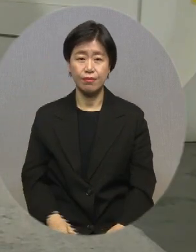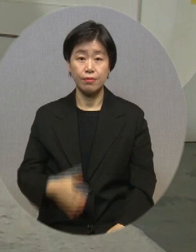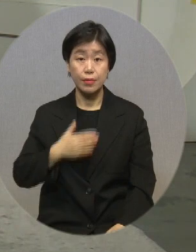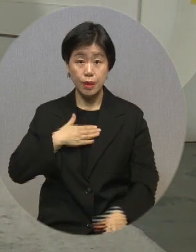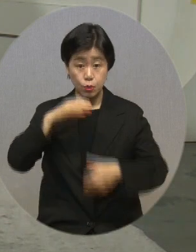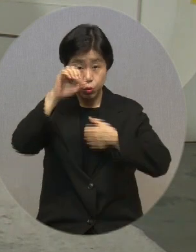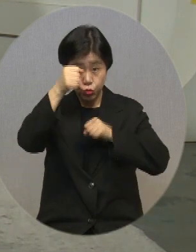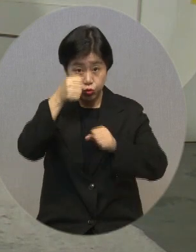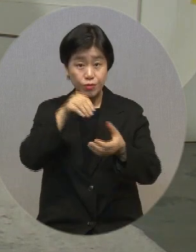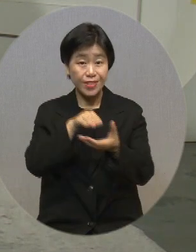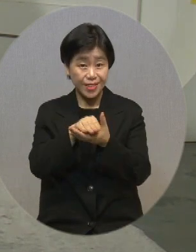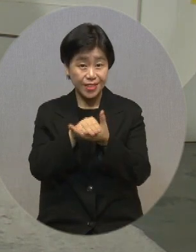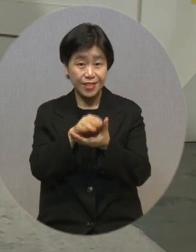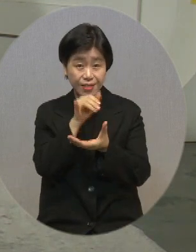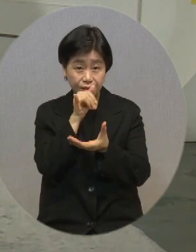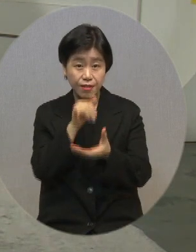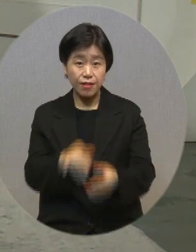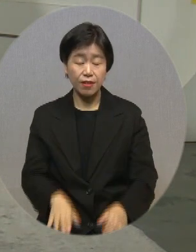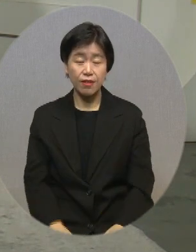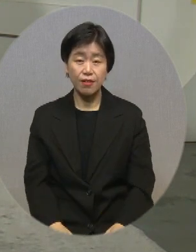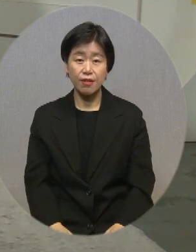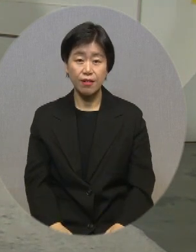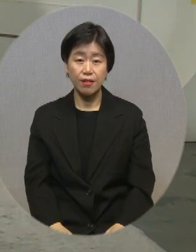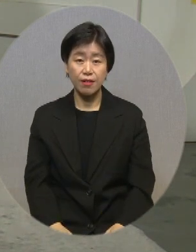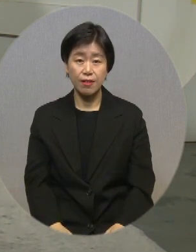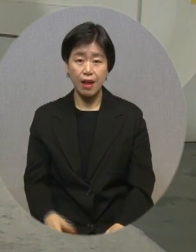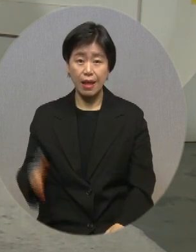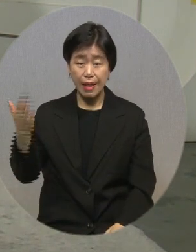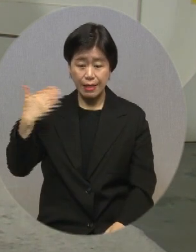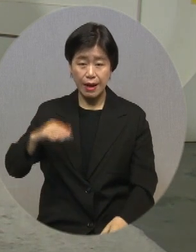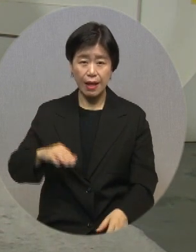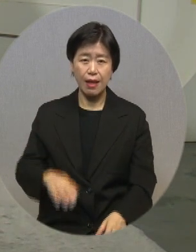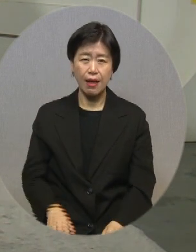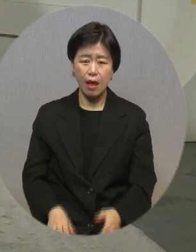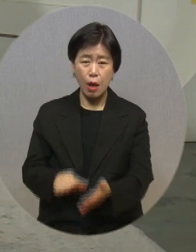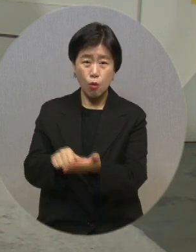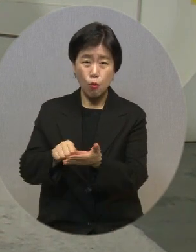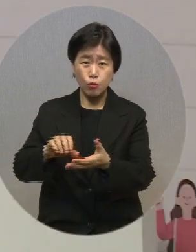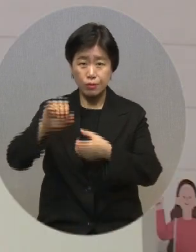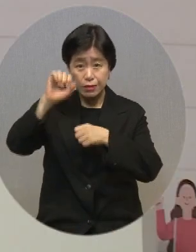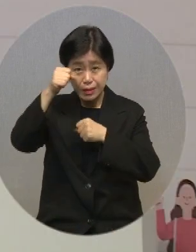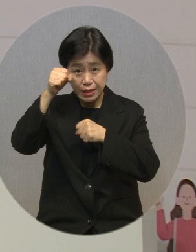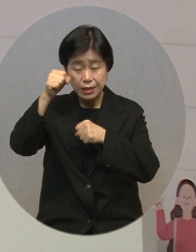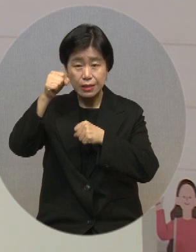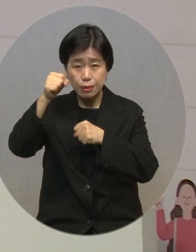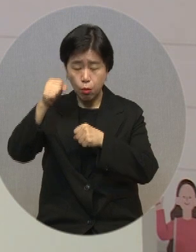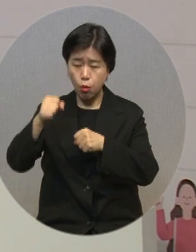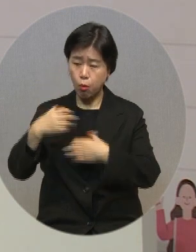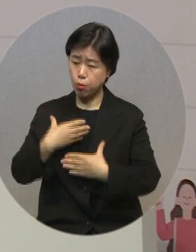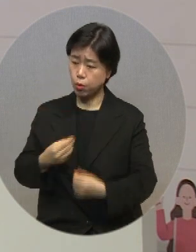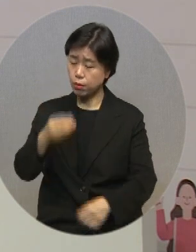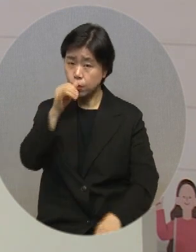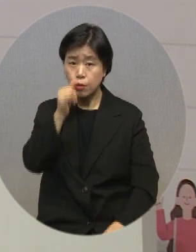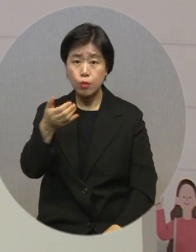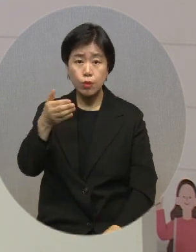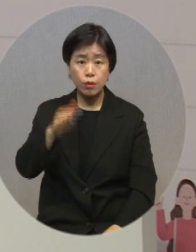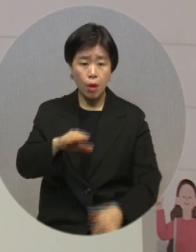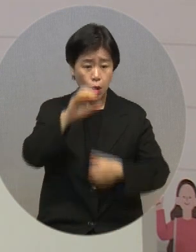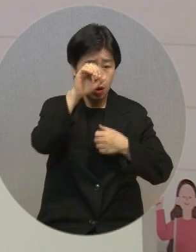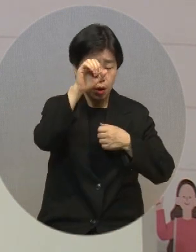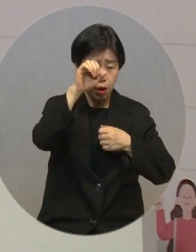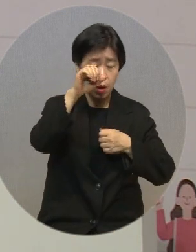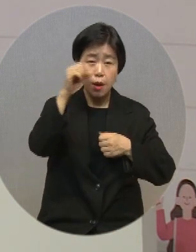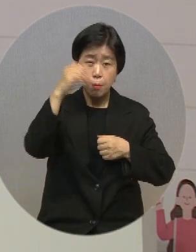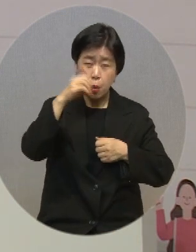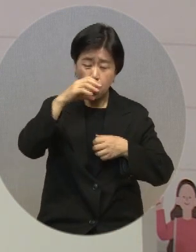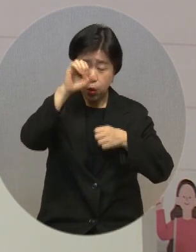많은 분들이 구두를 신는데 네. 에, 우리가 고무신이나 운동화를 신으면 편하단 말이에요. 그런데 구두를 신으면 왠지 딱딱하고